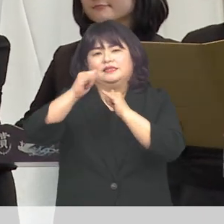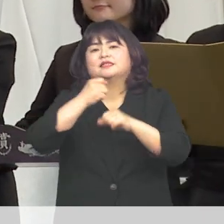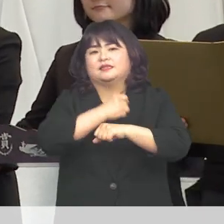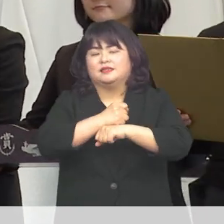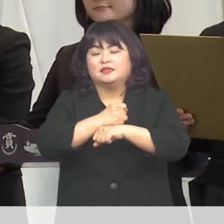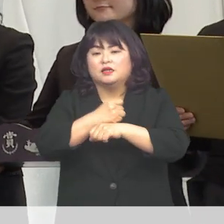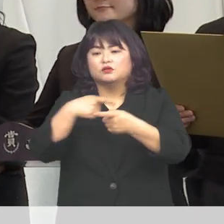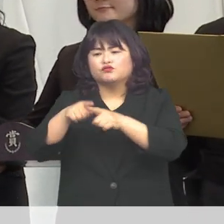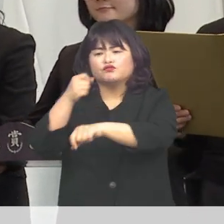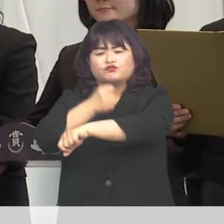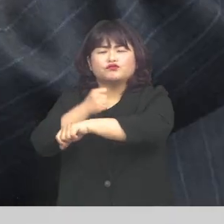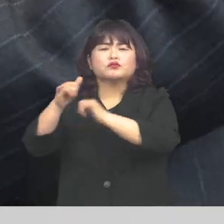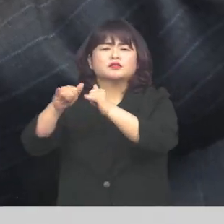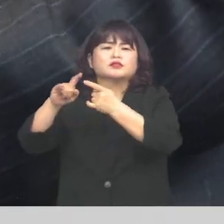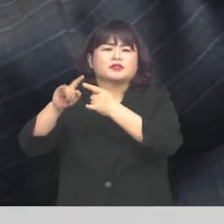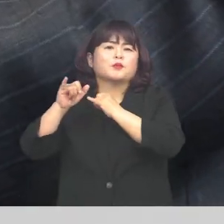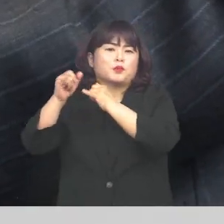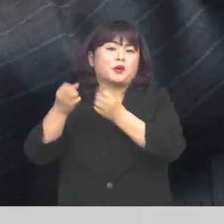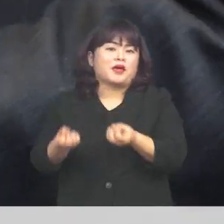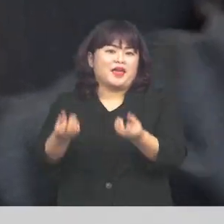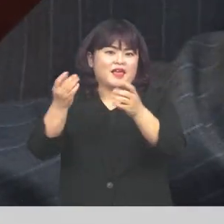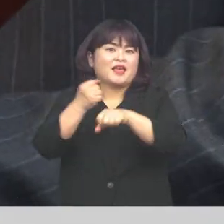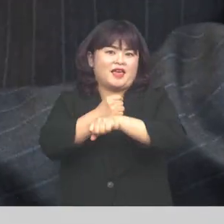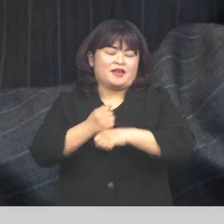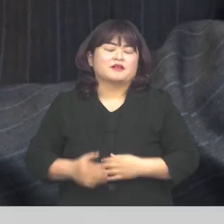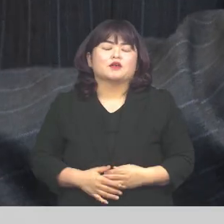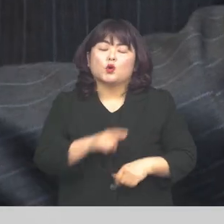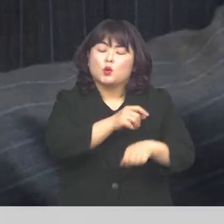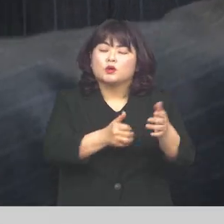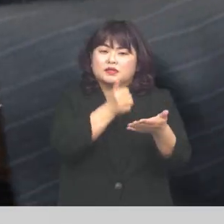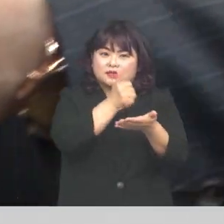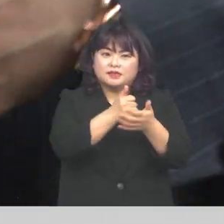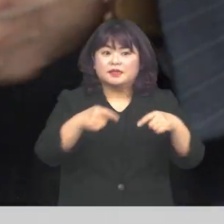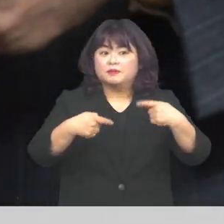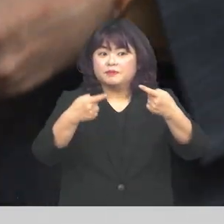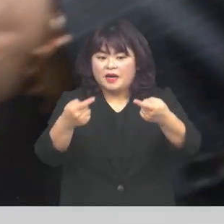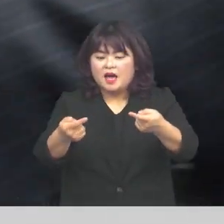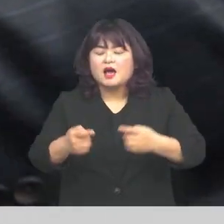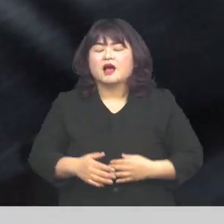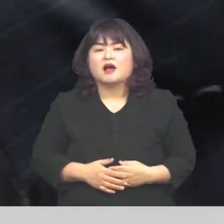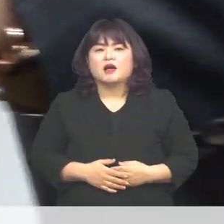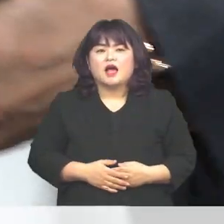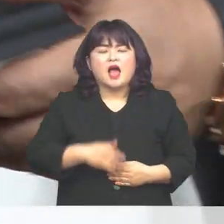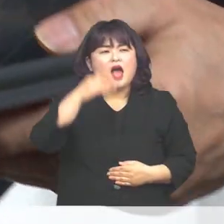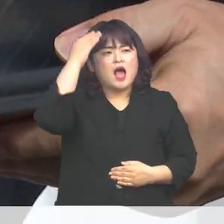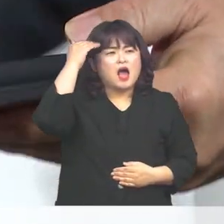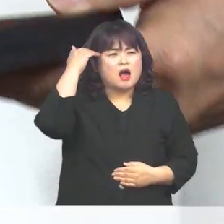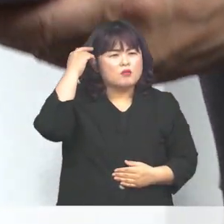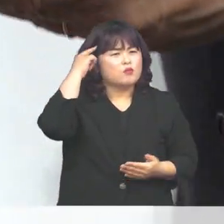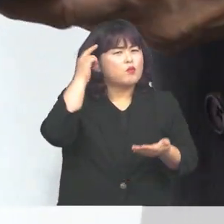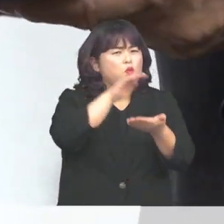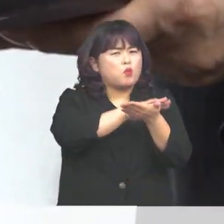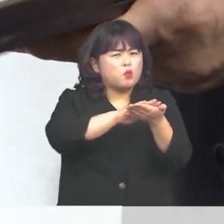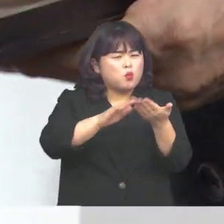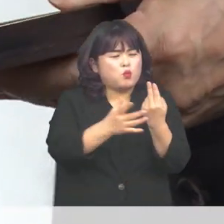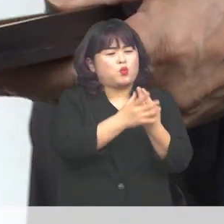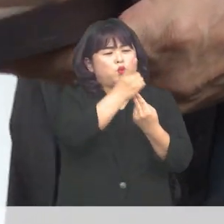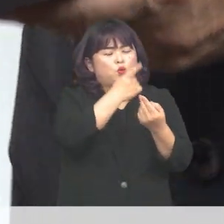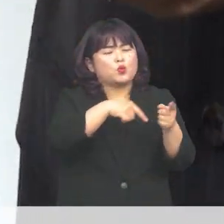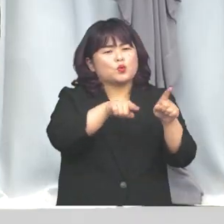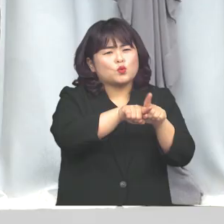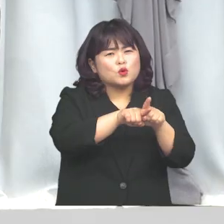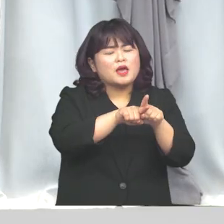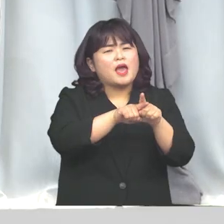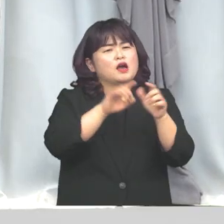유공회원 표창 수여를 위해 마련됐습니다. 행사에 참석한 이상일 용인특례시장은 한반도 평화 통일을 위한